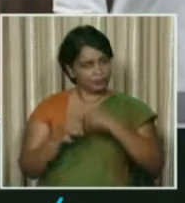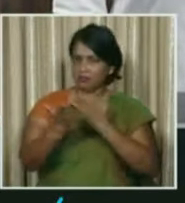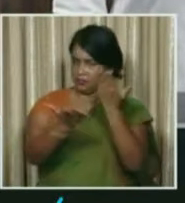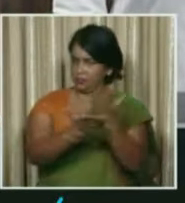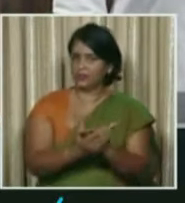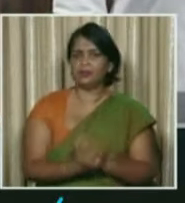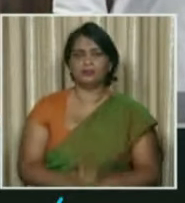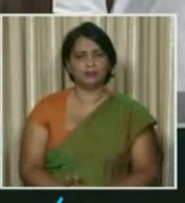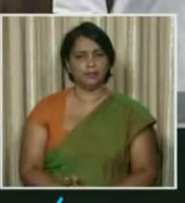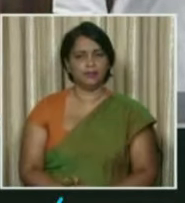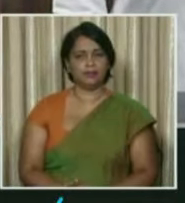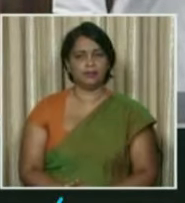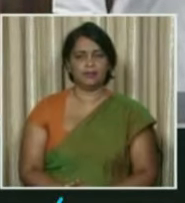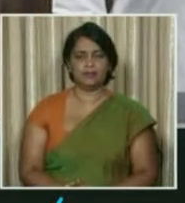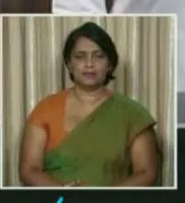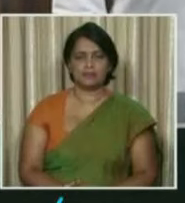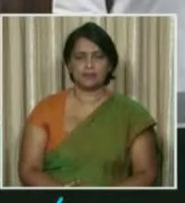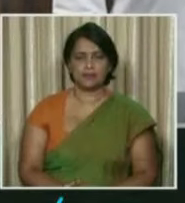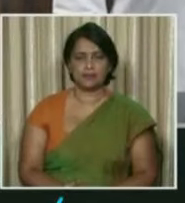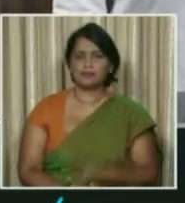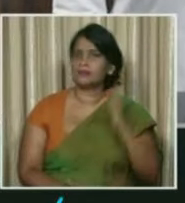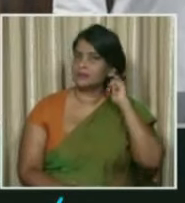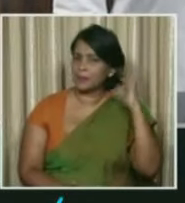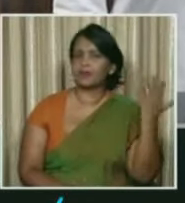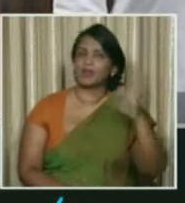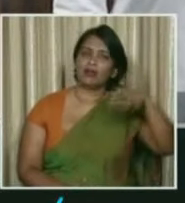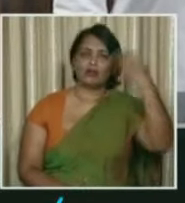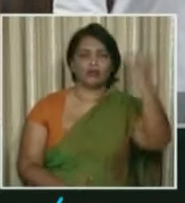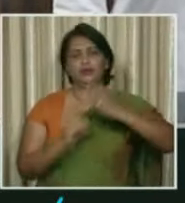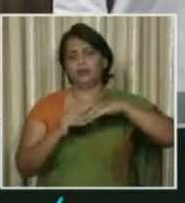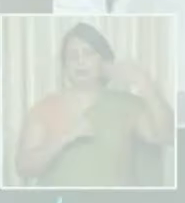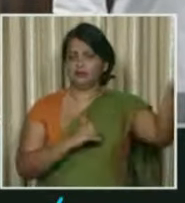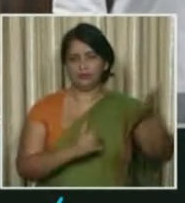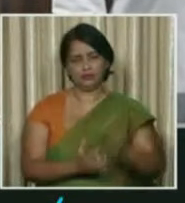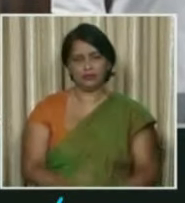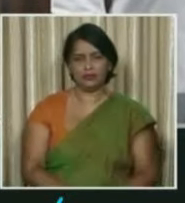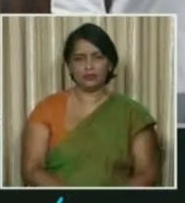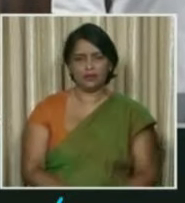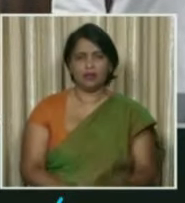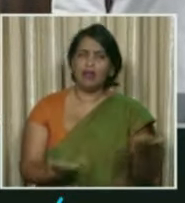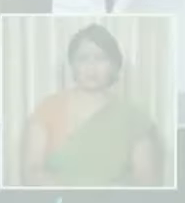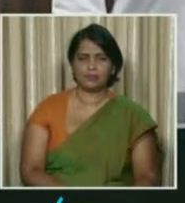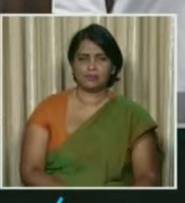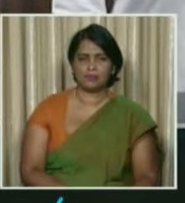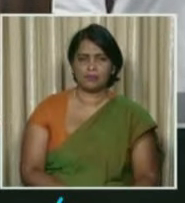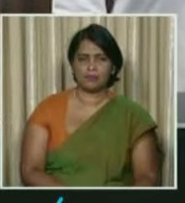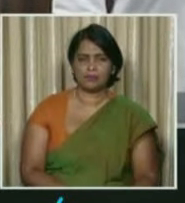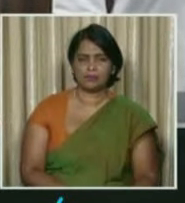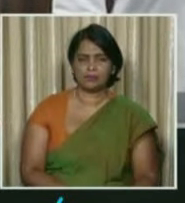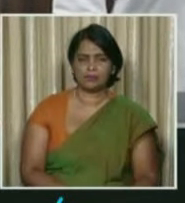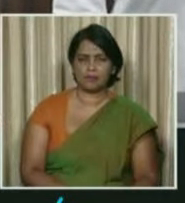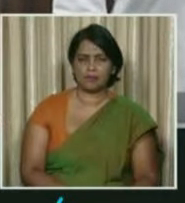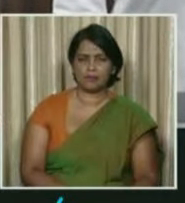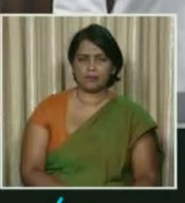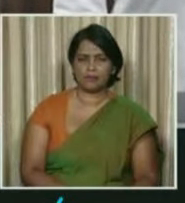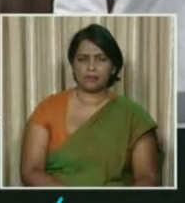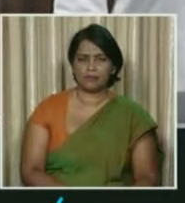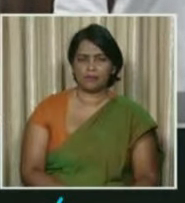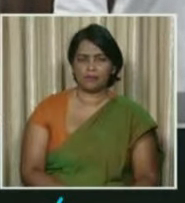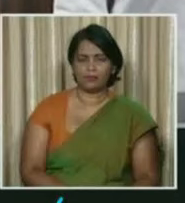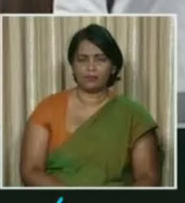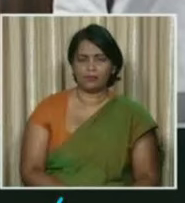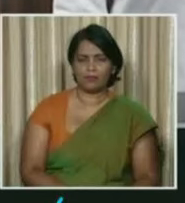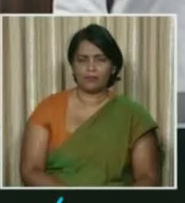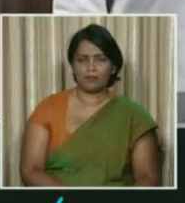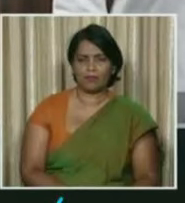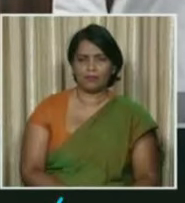කරන්න ඇහෙන්නේ නැ මේ මට ඇහෙන්නේ නැත්නම් වෙන දවසක ඉදිරිපත් කරන්න ඒව කරන්න බෑ එහෙනම් ඉදිරිපත් කරන්න ඇහෙන්නේ